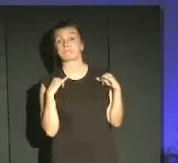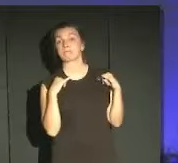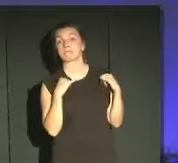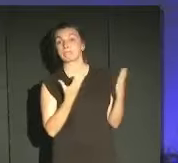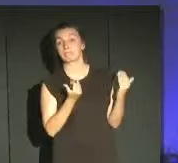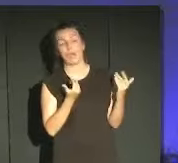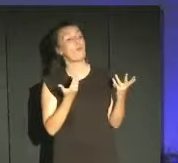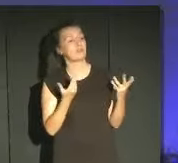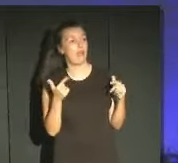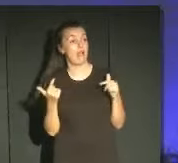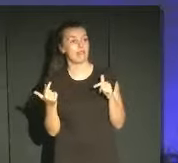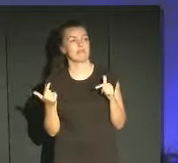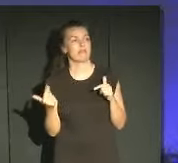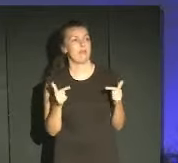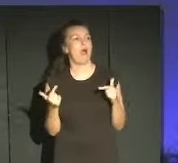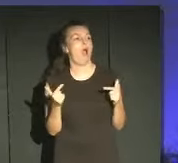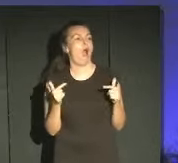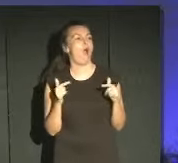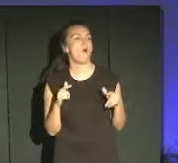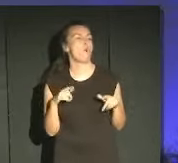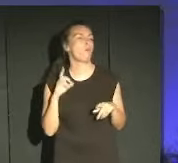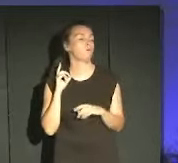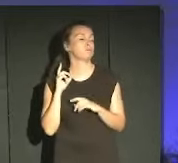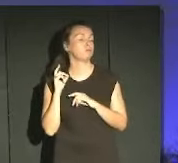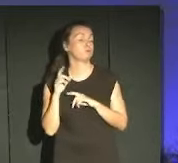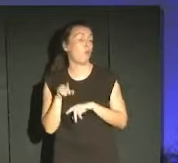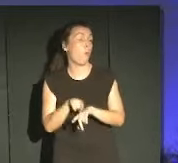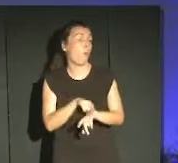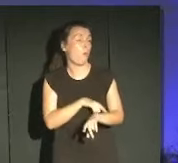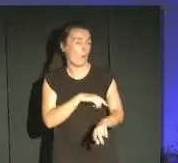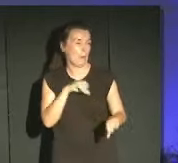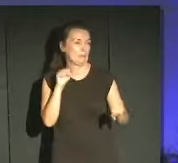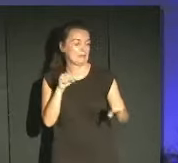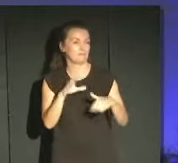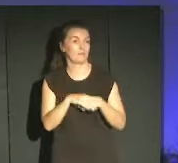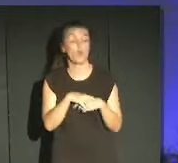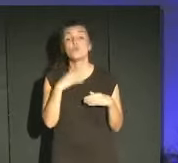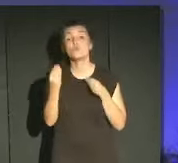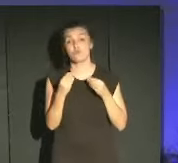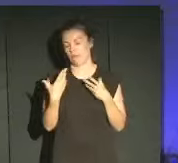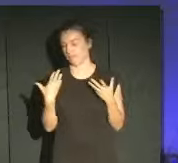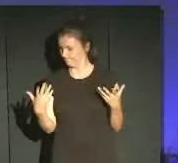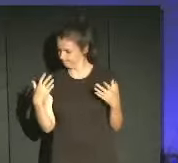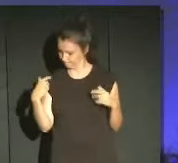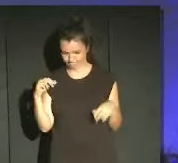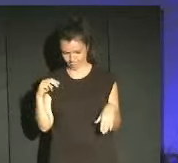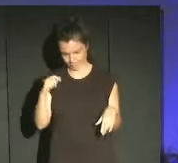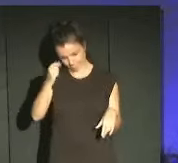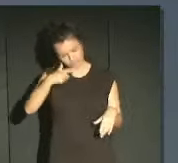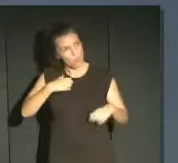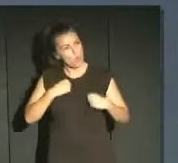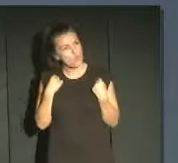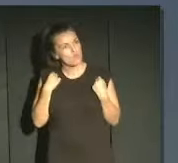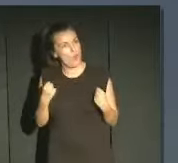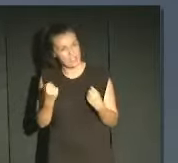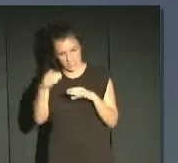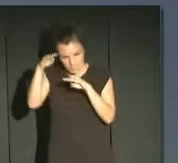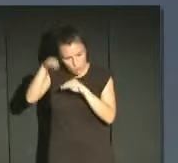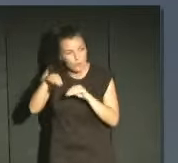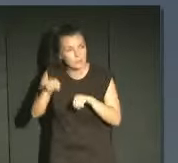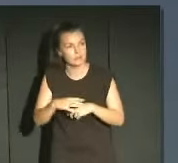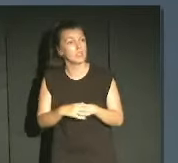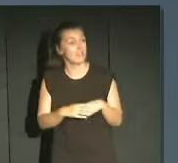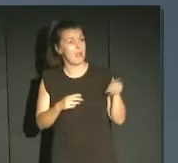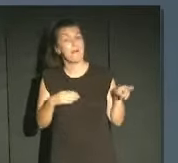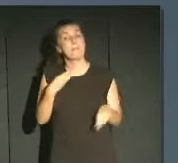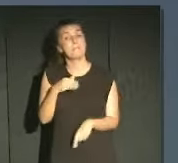aurait pu en débattre encore des heures et des heures ou une Europe où on a le courage de protéger notre avenir oui maintenant des fois elle a eu